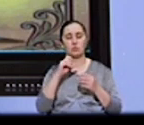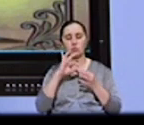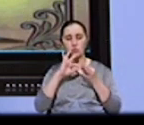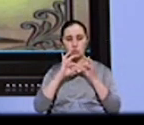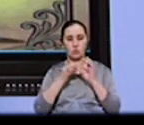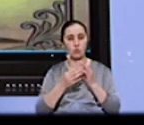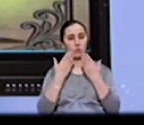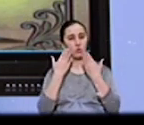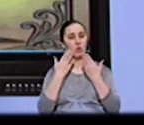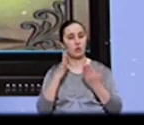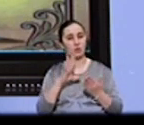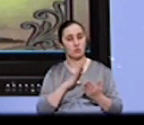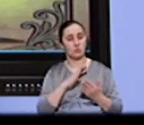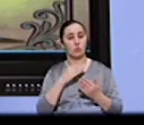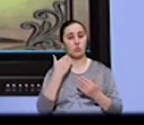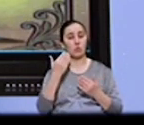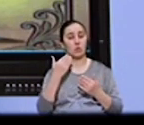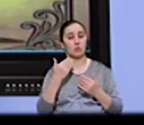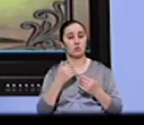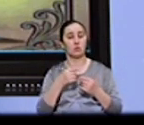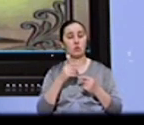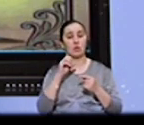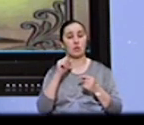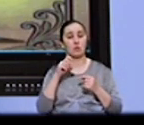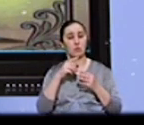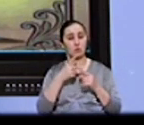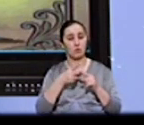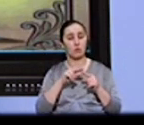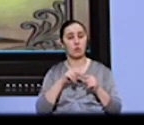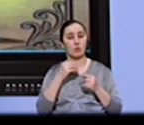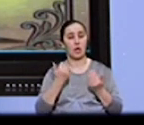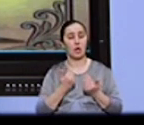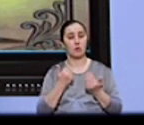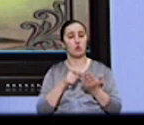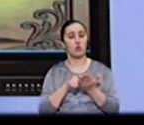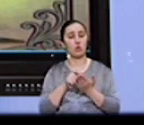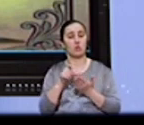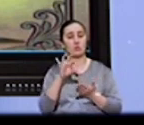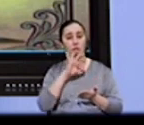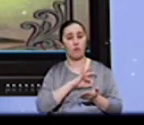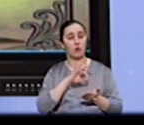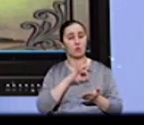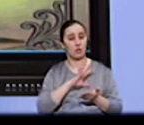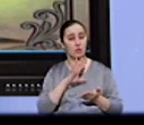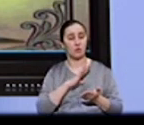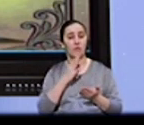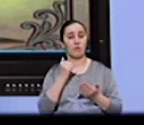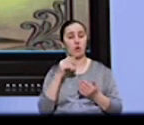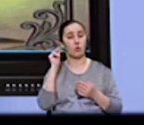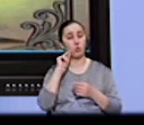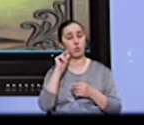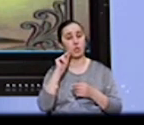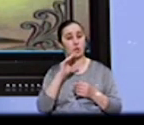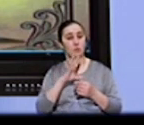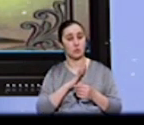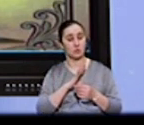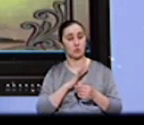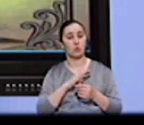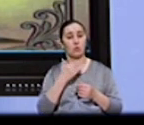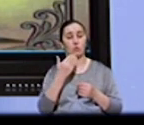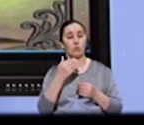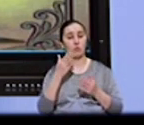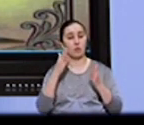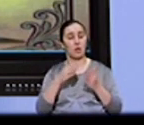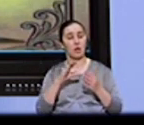chuqur mutolaa qilgan. Ulardan hattoki hayot yo'llarida foydalangan va o'rganib chiqqan.